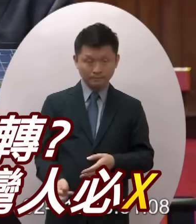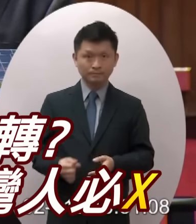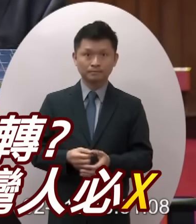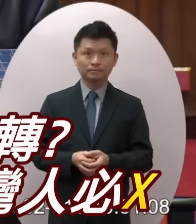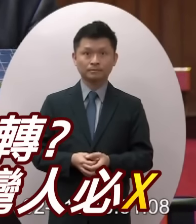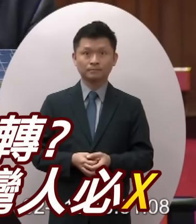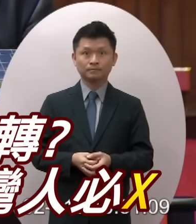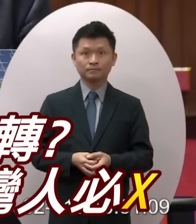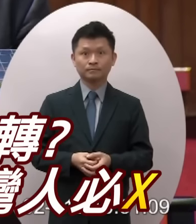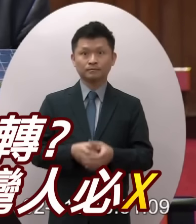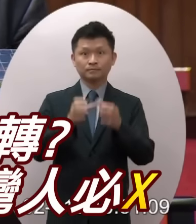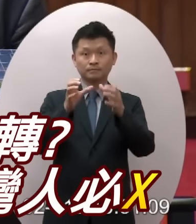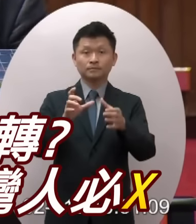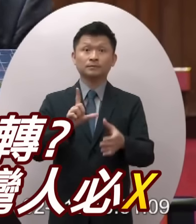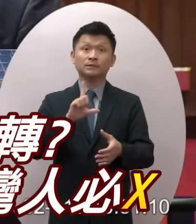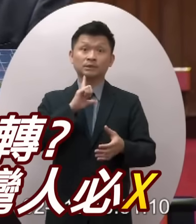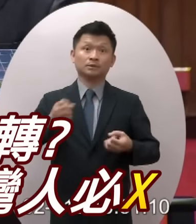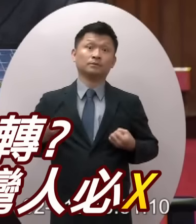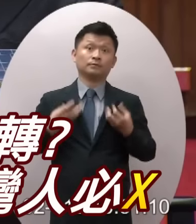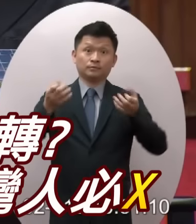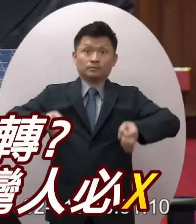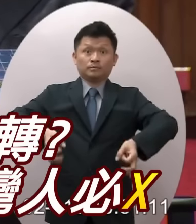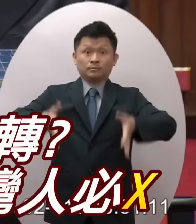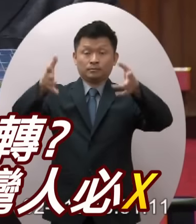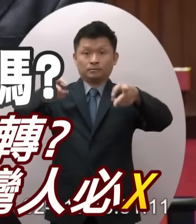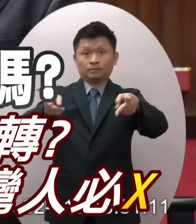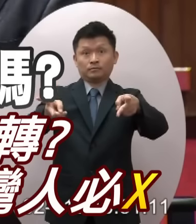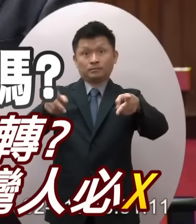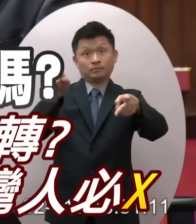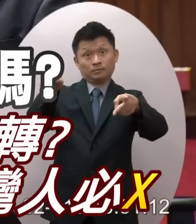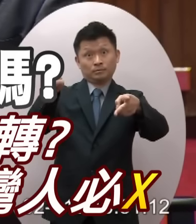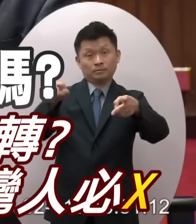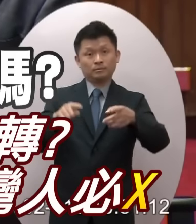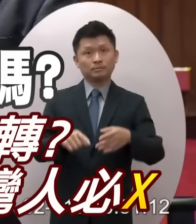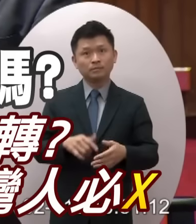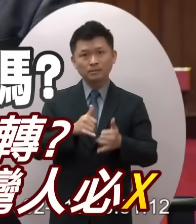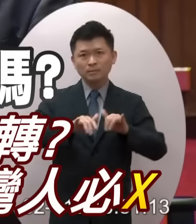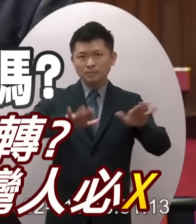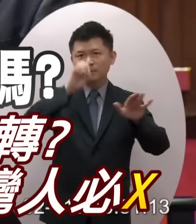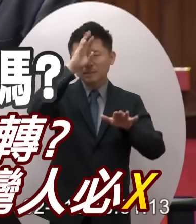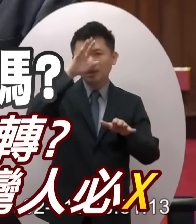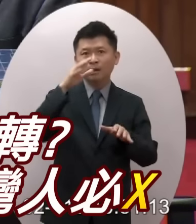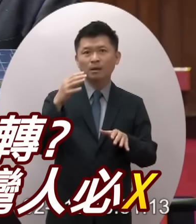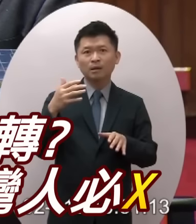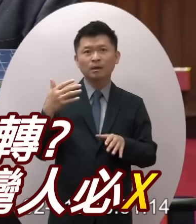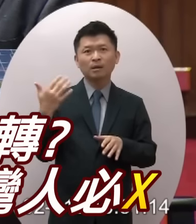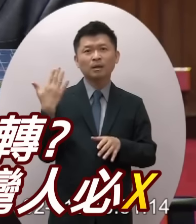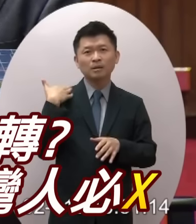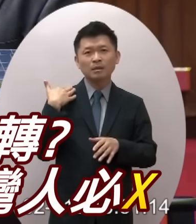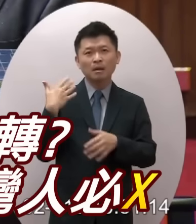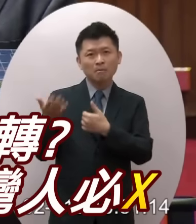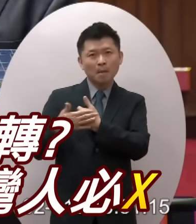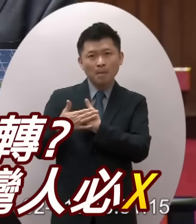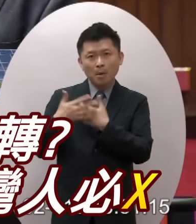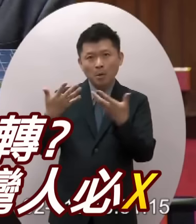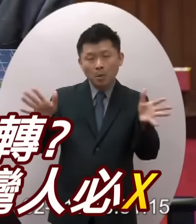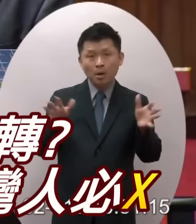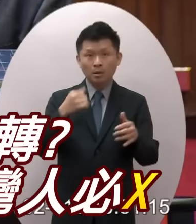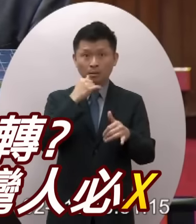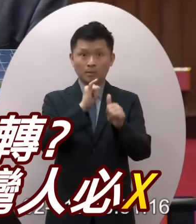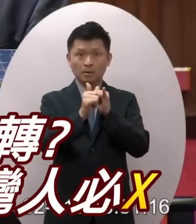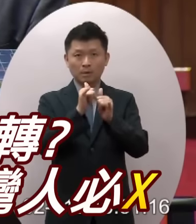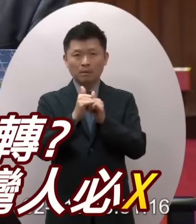成立伫庆富大楼的2楼，啥嘛啥啦？是民进党欠伊足济呢，还是台湾人欠伊足